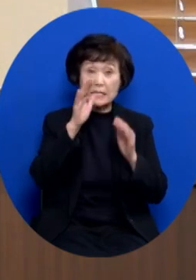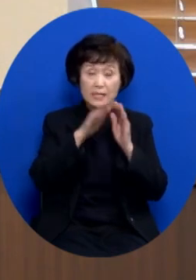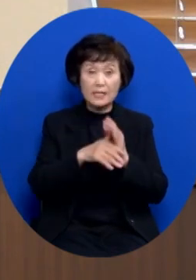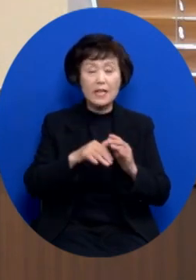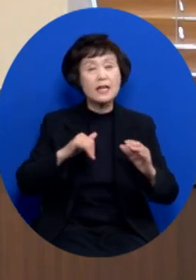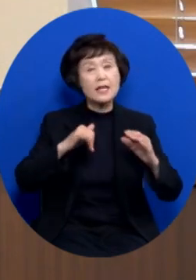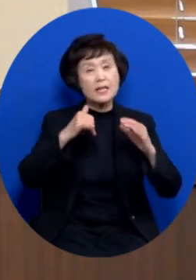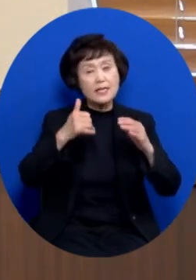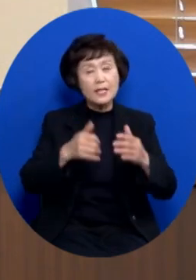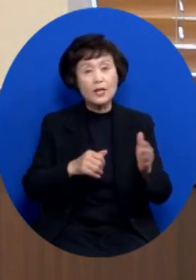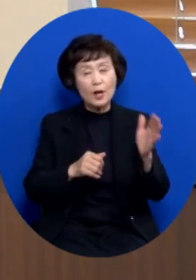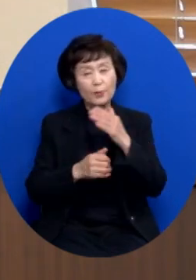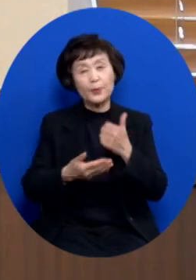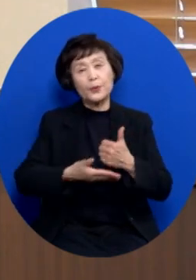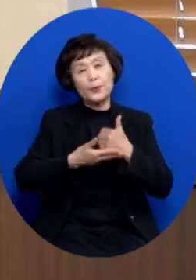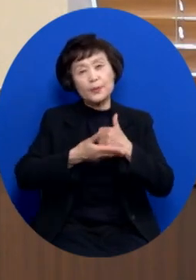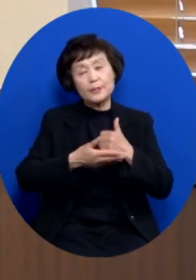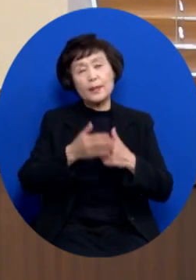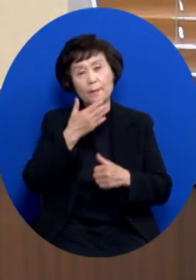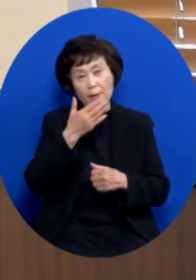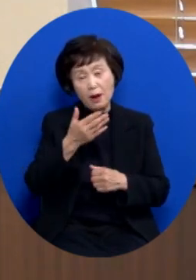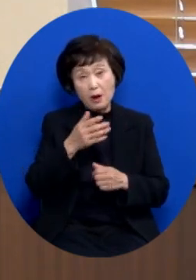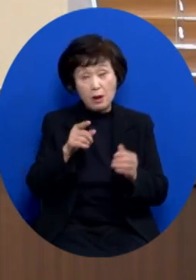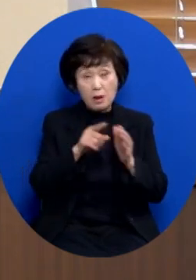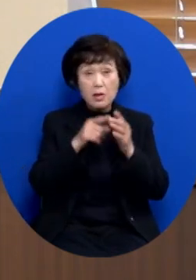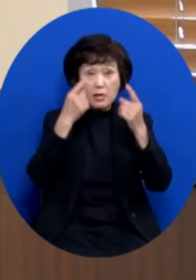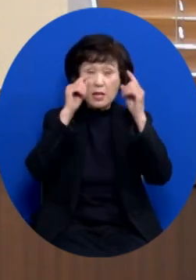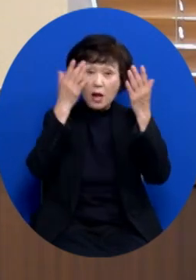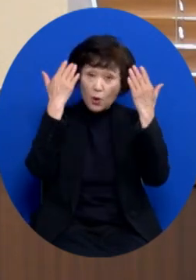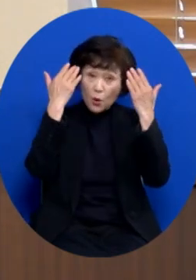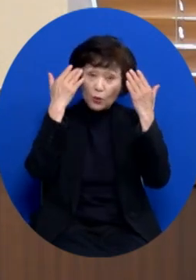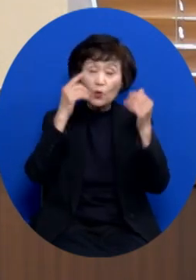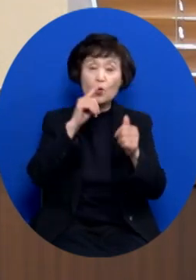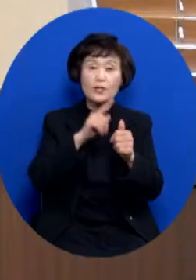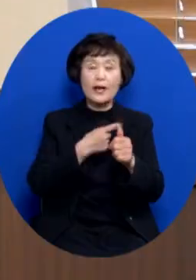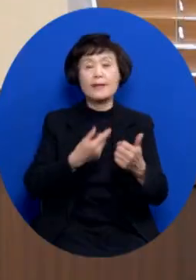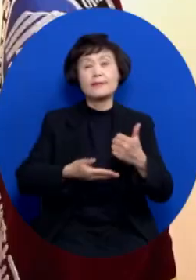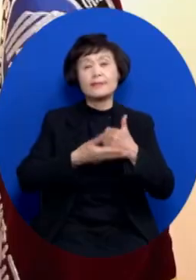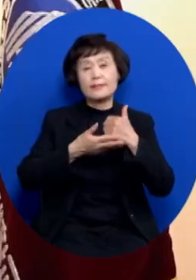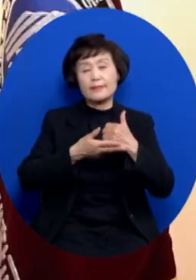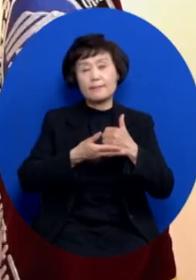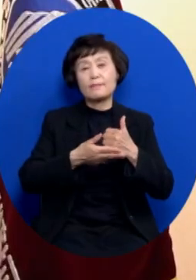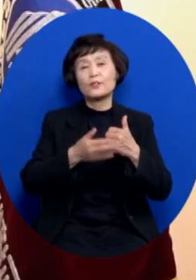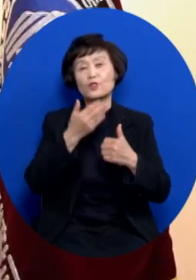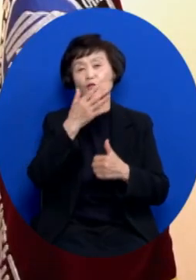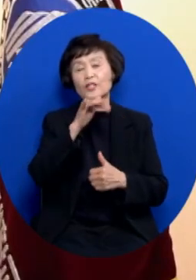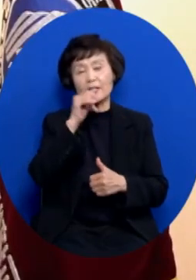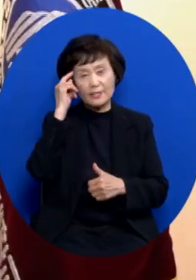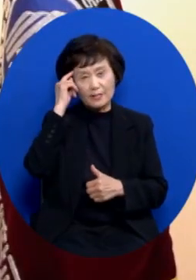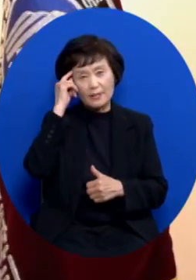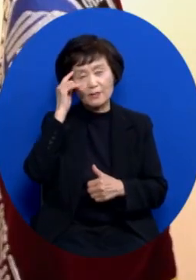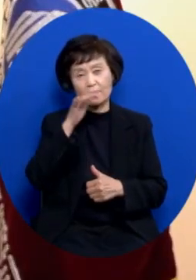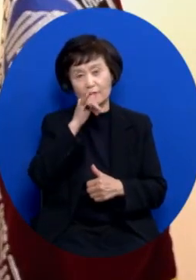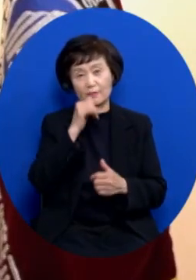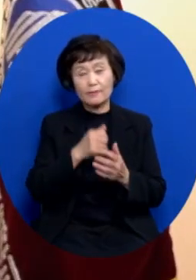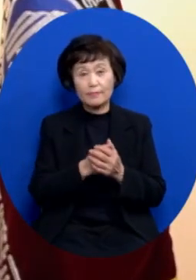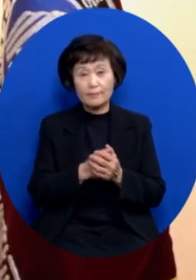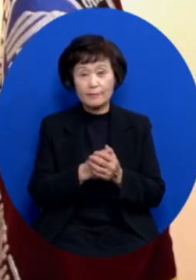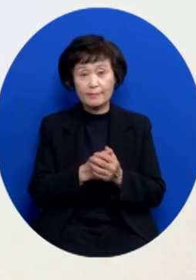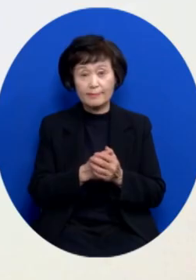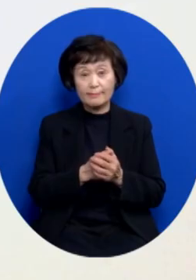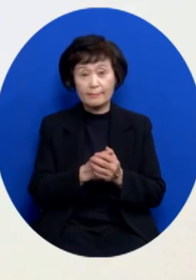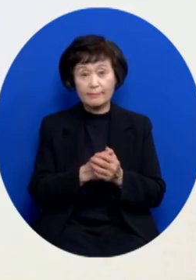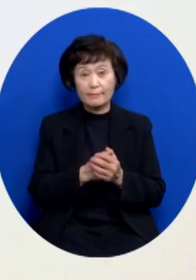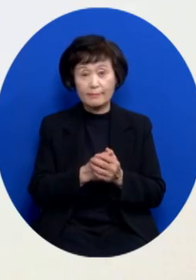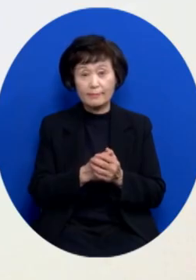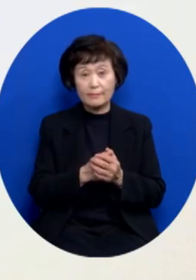받게 되지 않을까. 신학교도 칭송을 받게 되지 않을까 이렇게 생각합니다. 예. 침신대는